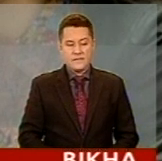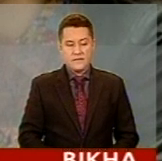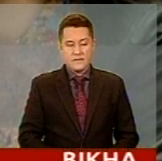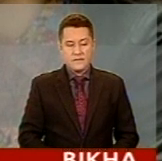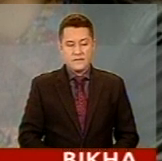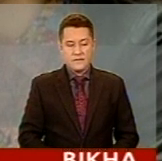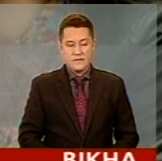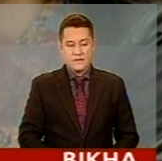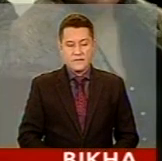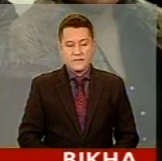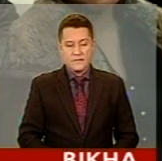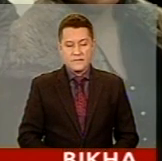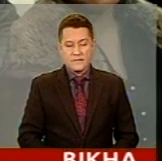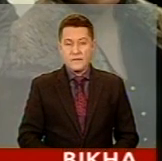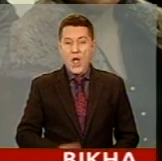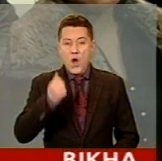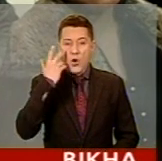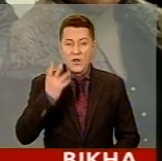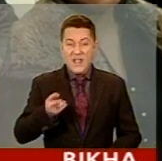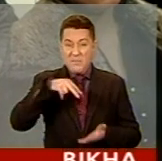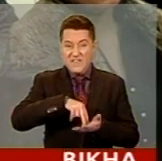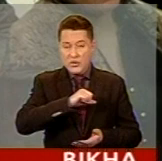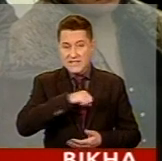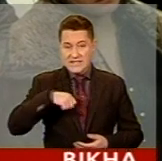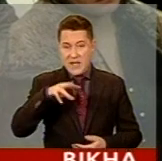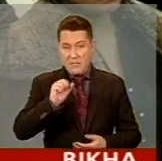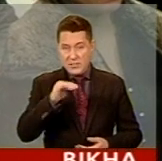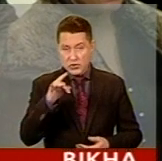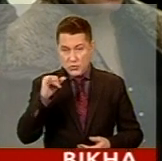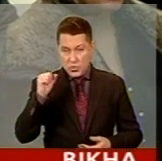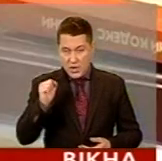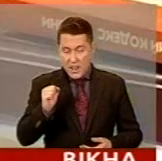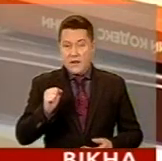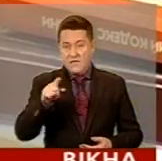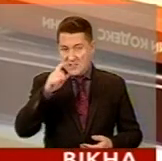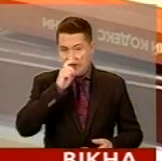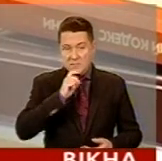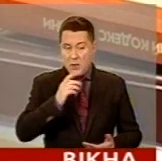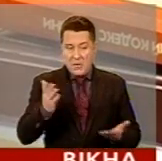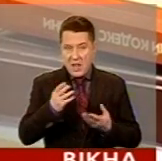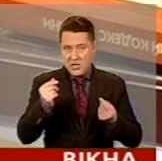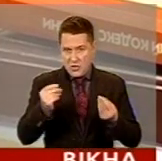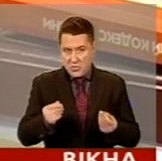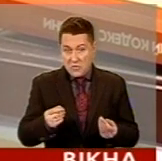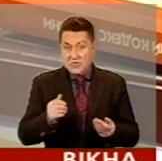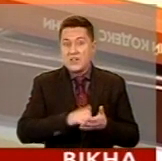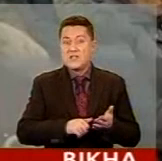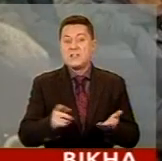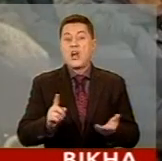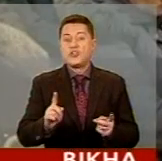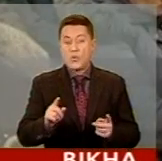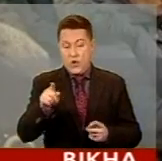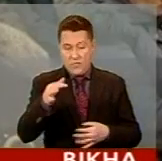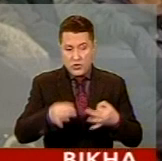підозрюваний поважна людина. Коли підводиться сам Манджура, каже, він досі не збагне, про які гроші мова та за що його судять.